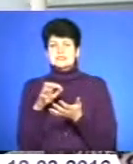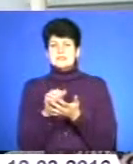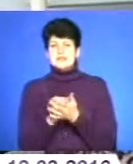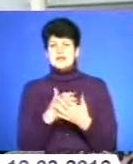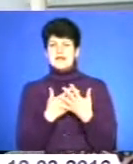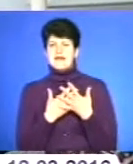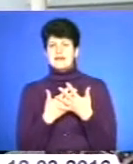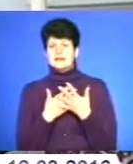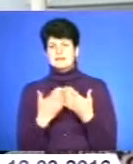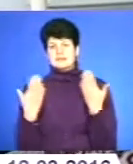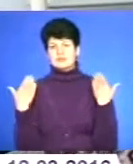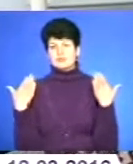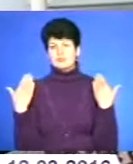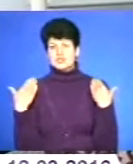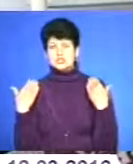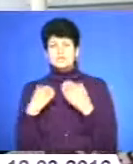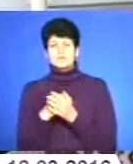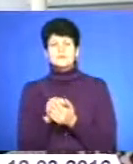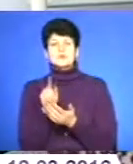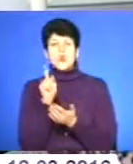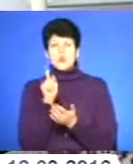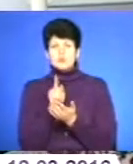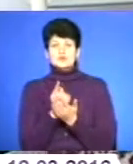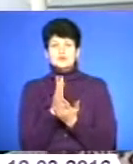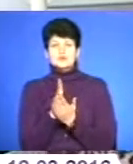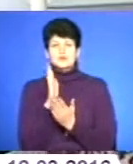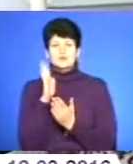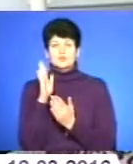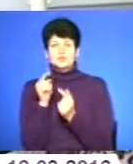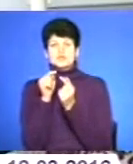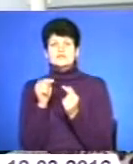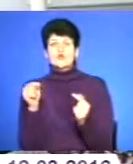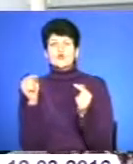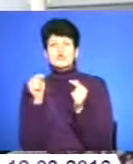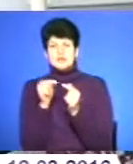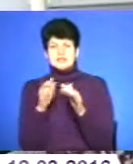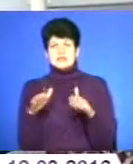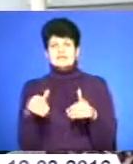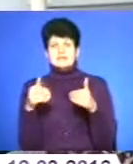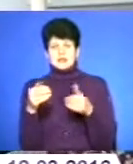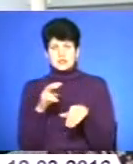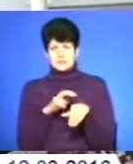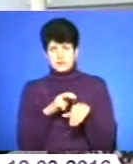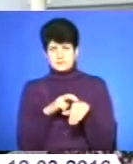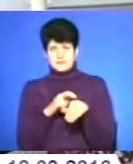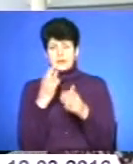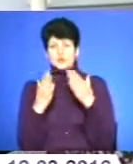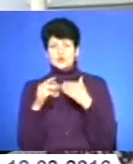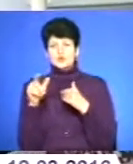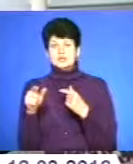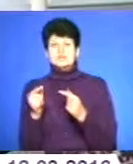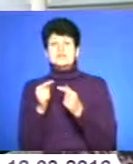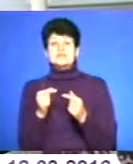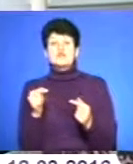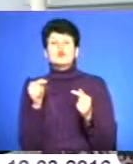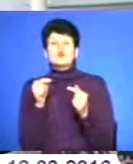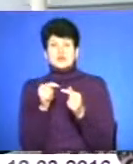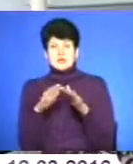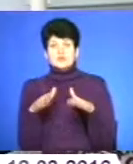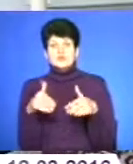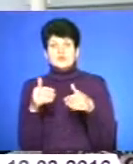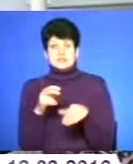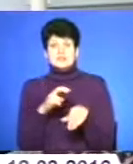активним відпочинком. Обов'язково має бути своєчасне звернення до лікаря. Якщо людина своєчасно звертається до